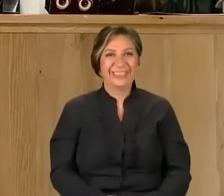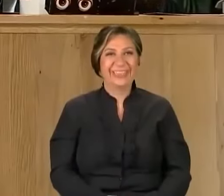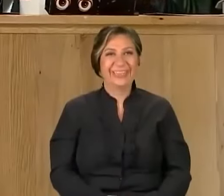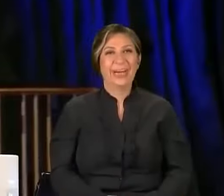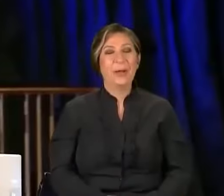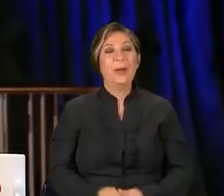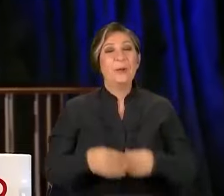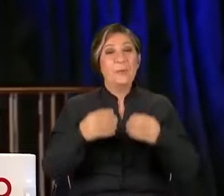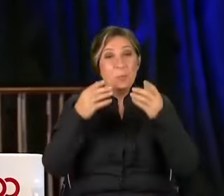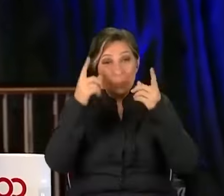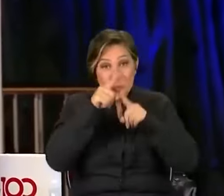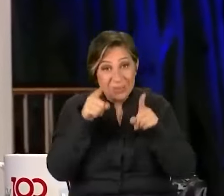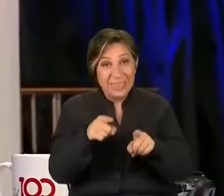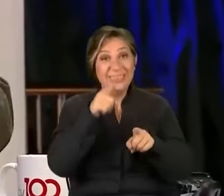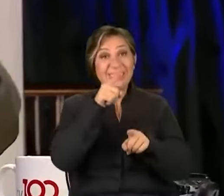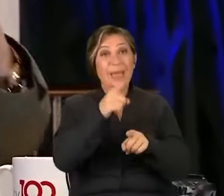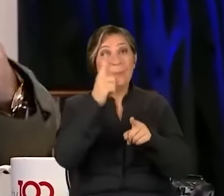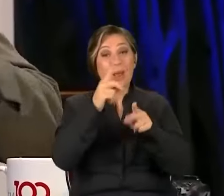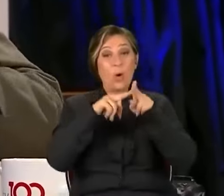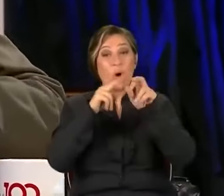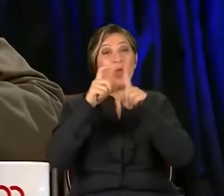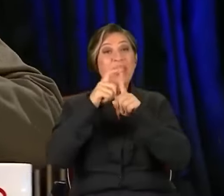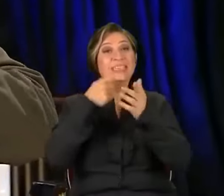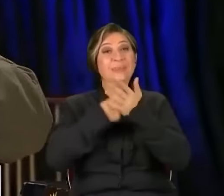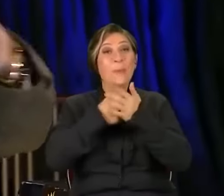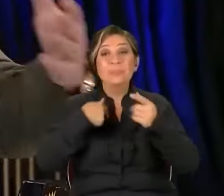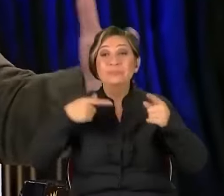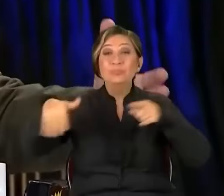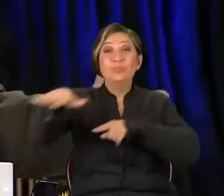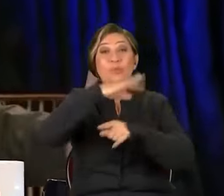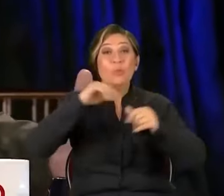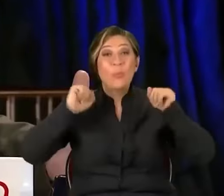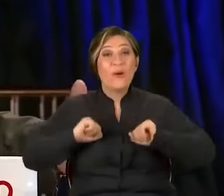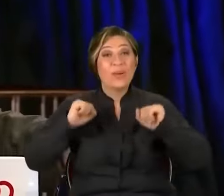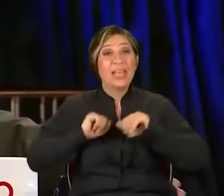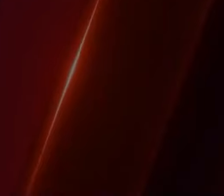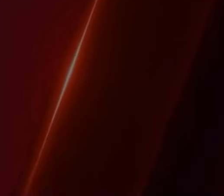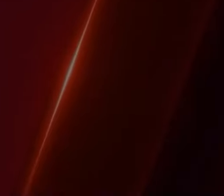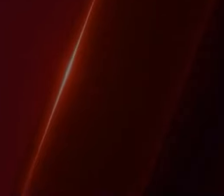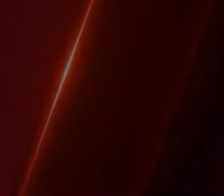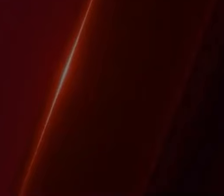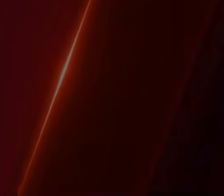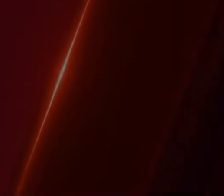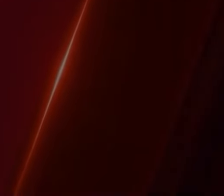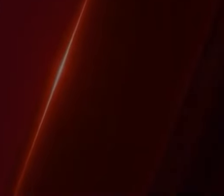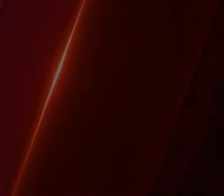Ve dolayısıyla sen bir kod ismiyle bizim bütün provalarda yaşadın.